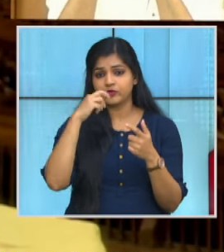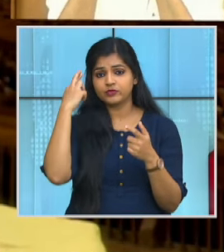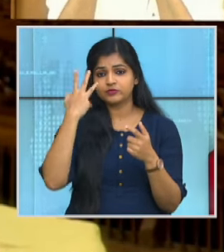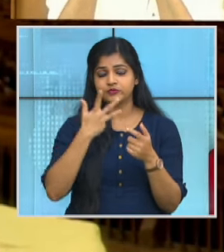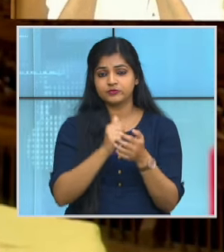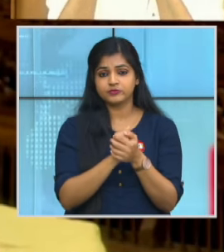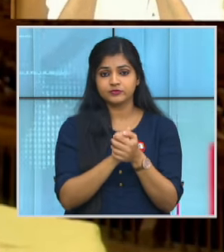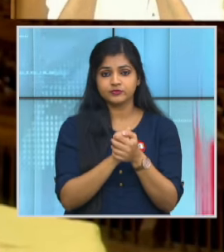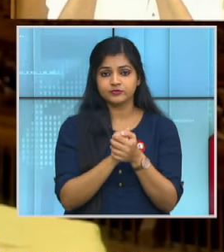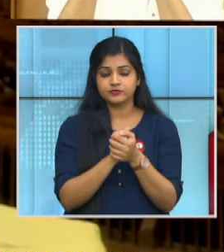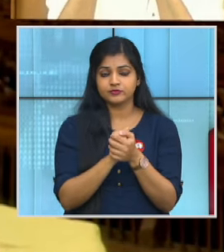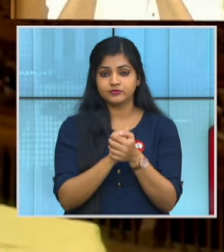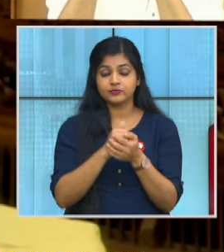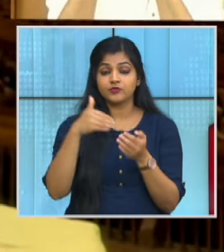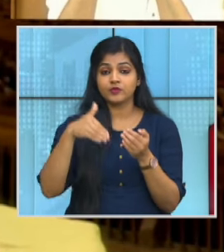ഇപ്പോൾ